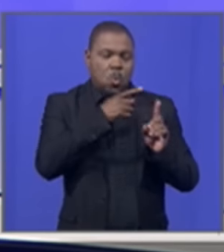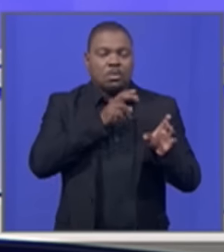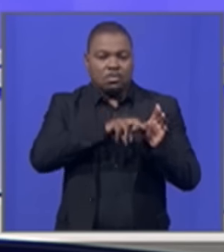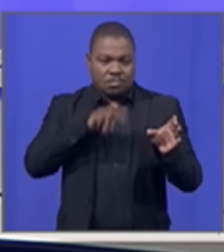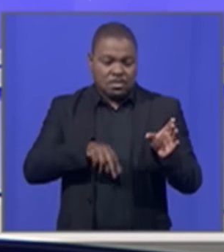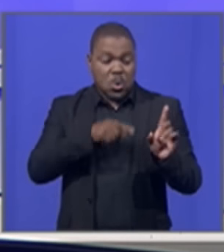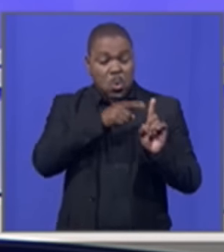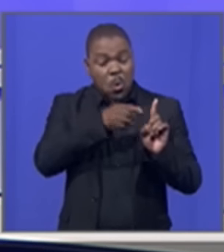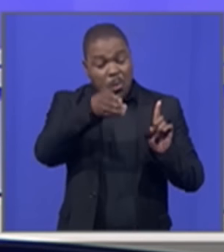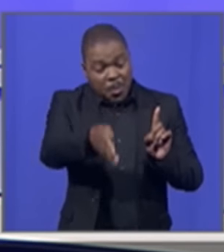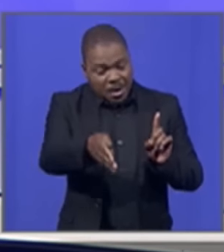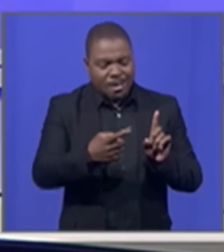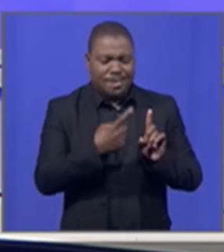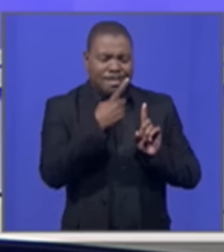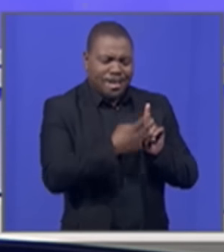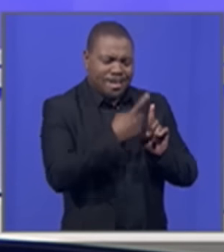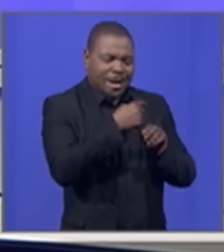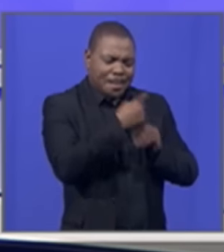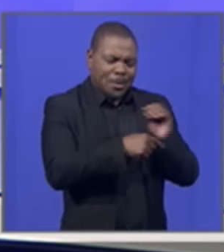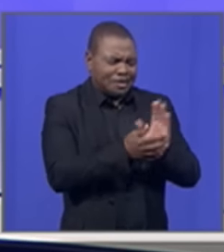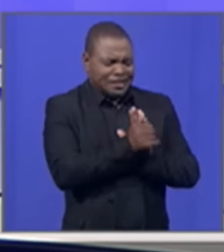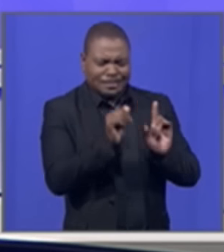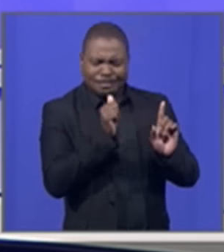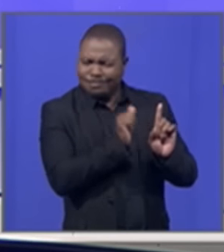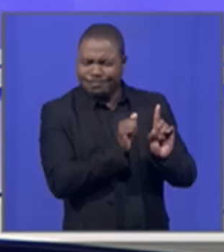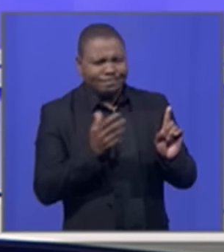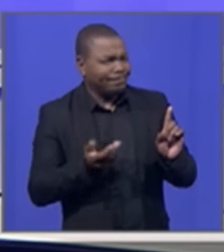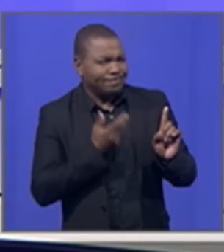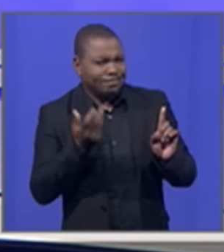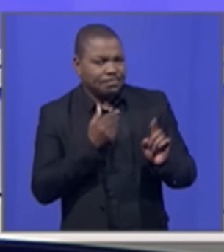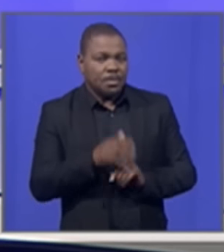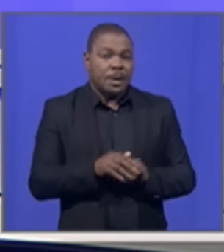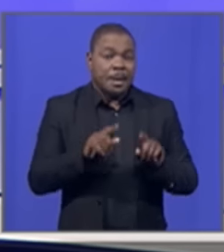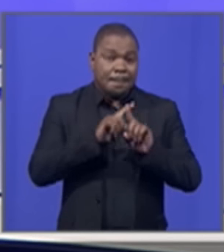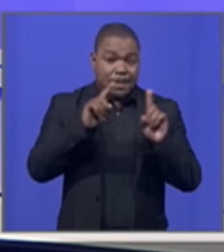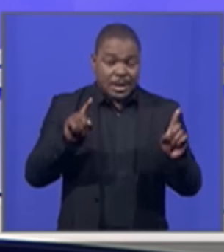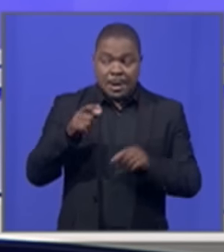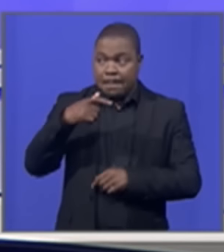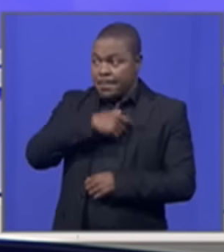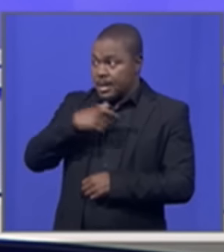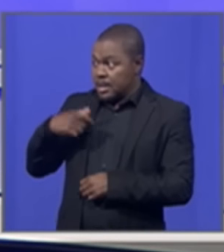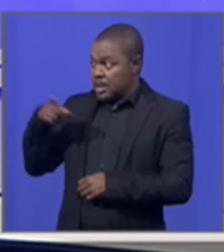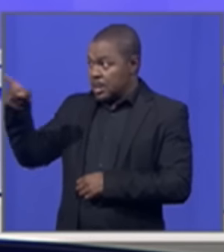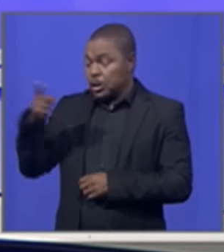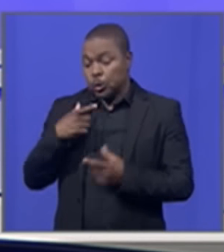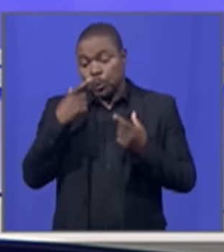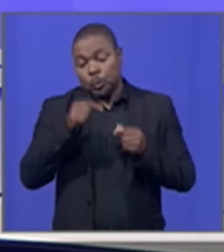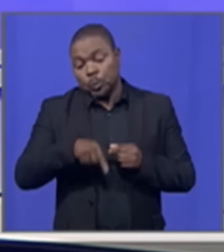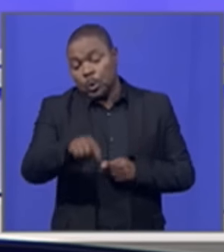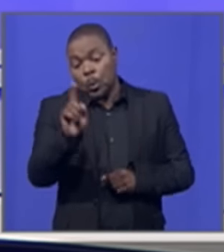tsogilego dipotšišo di gana go fela ka ga bokgoni bja gagwe. Go le bjalo ga go tsebe ge ba mopresidente o tla dira